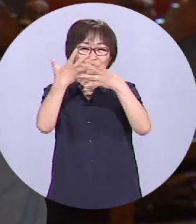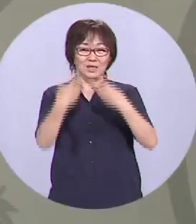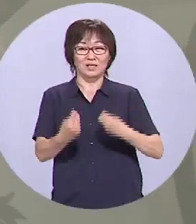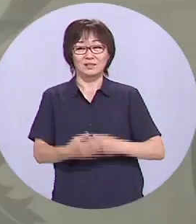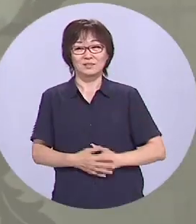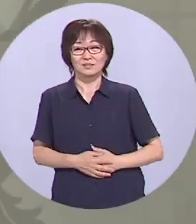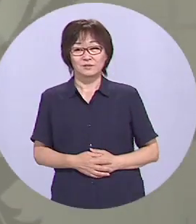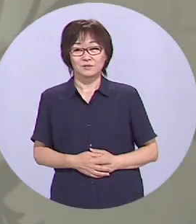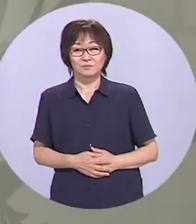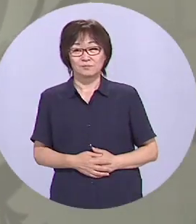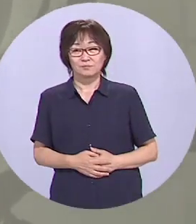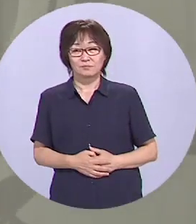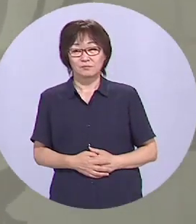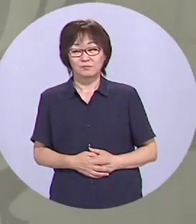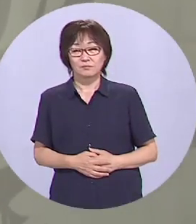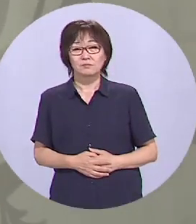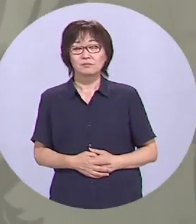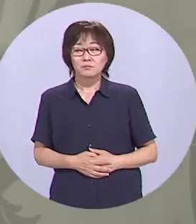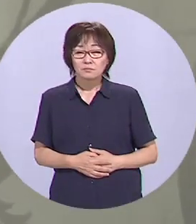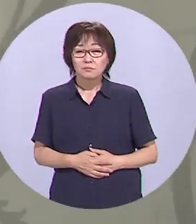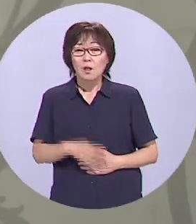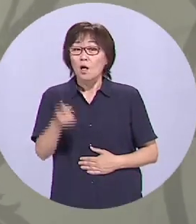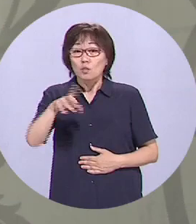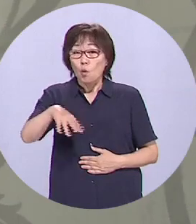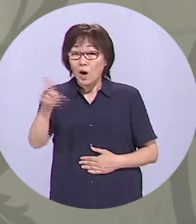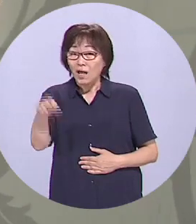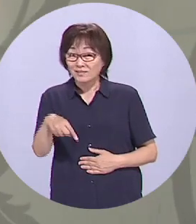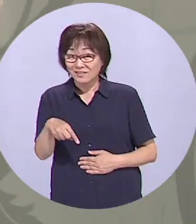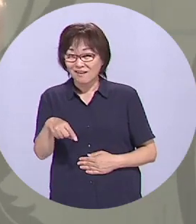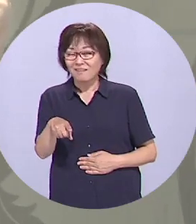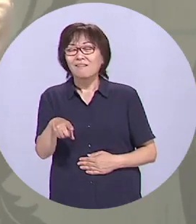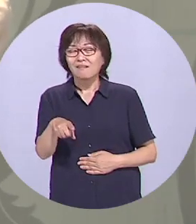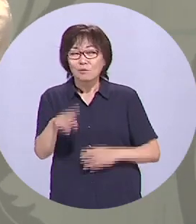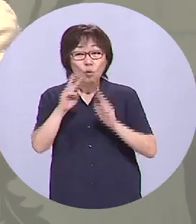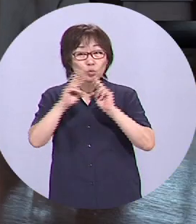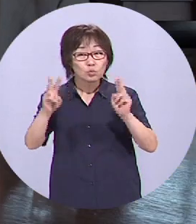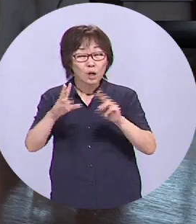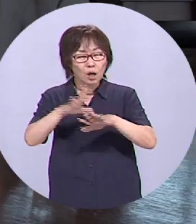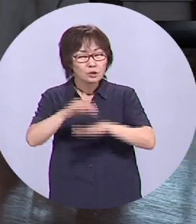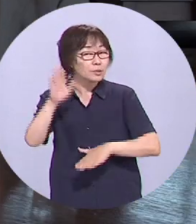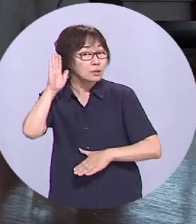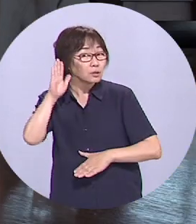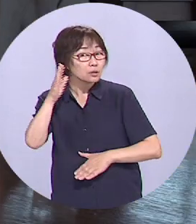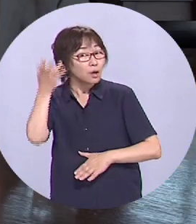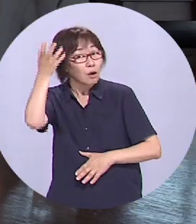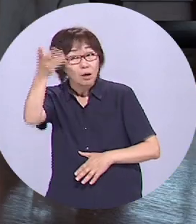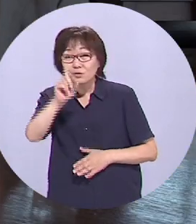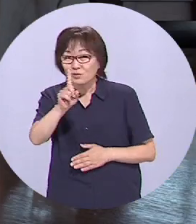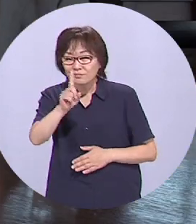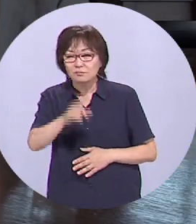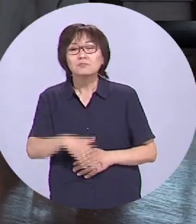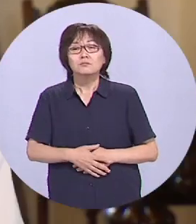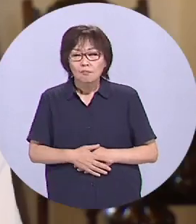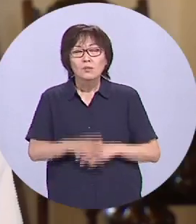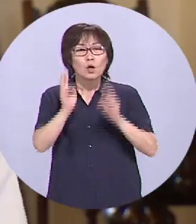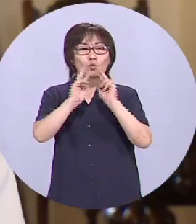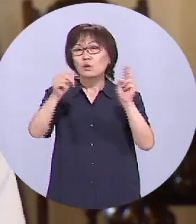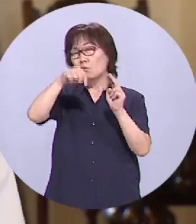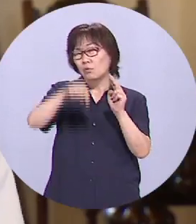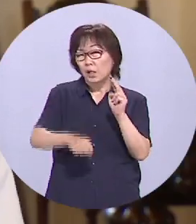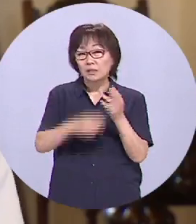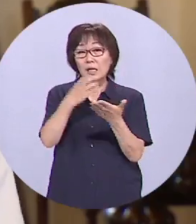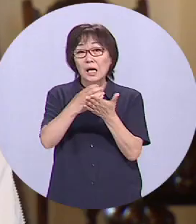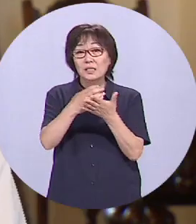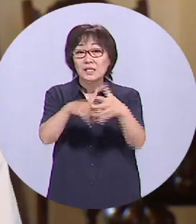。 どこから来たのを初めて聞いた上田さんは、 その歌詞の中でやっぱり茶畑